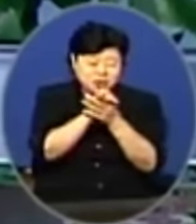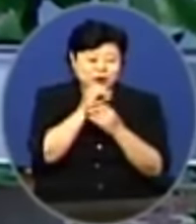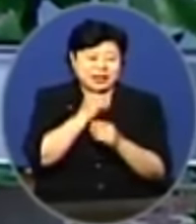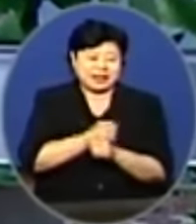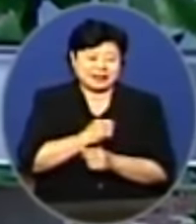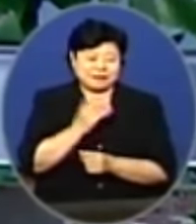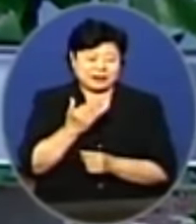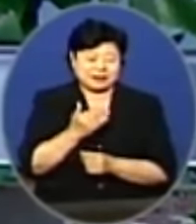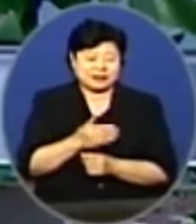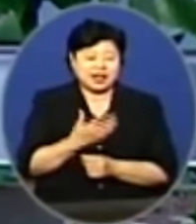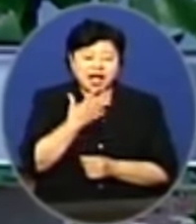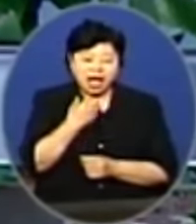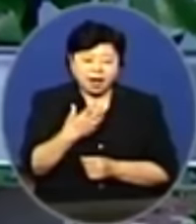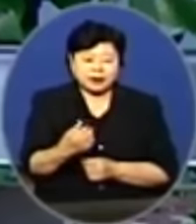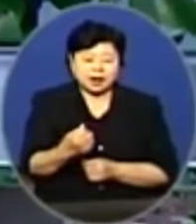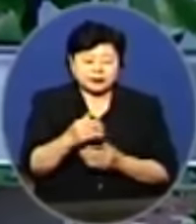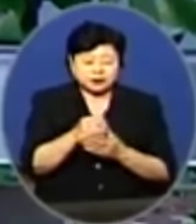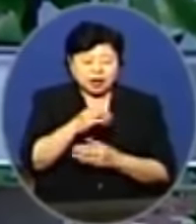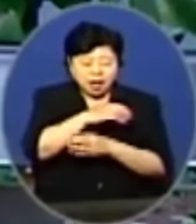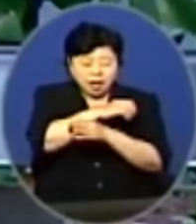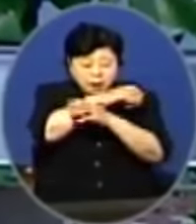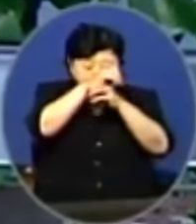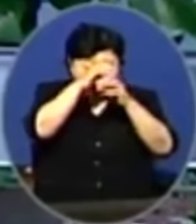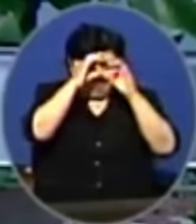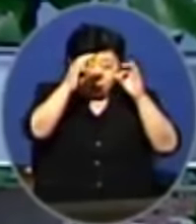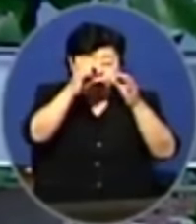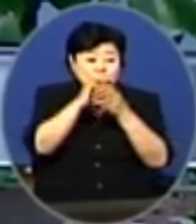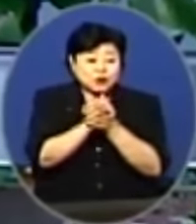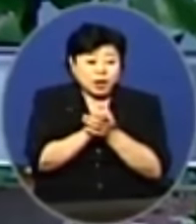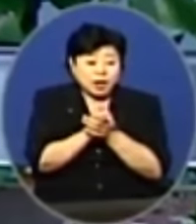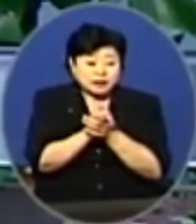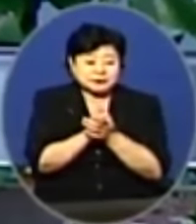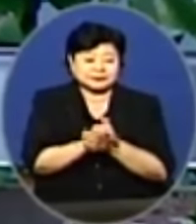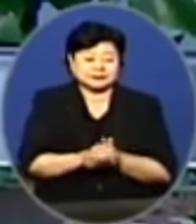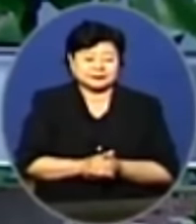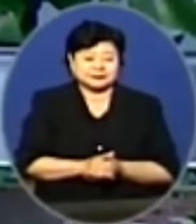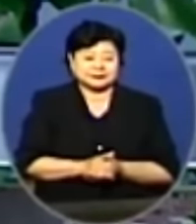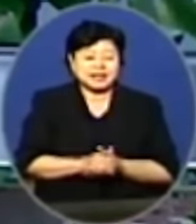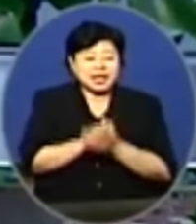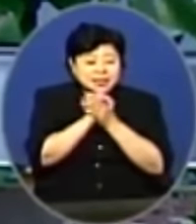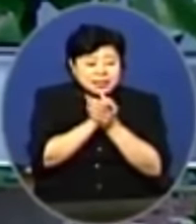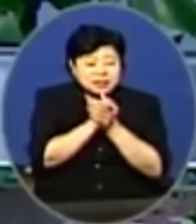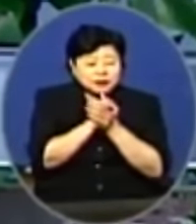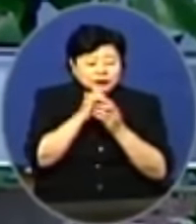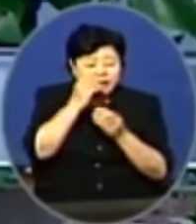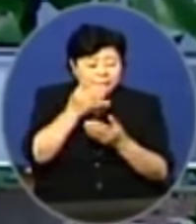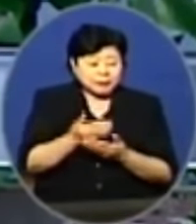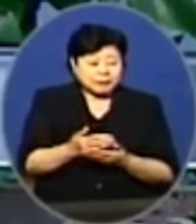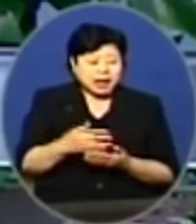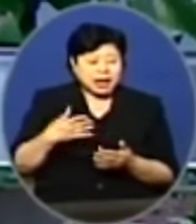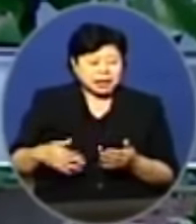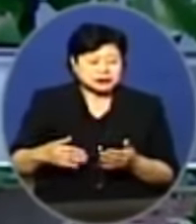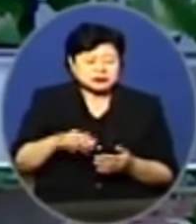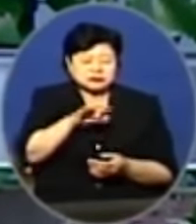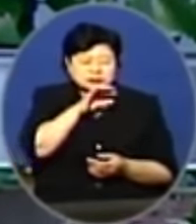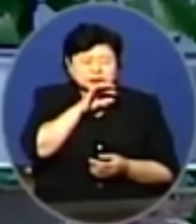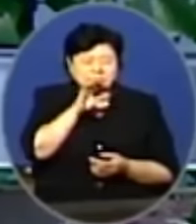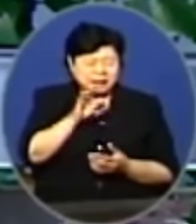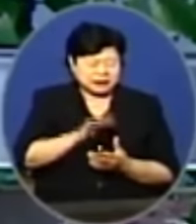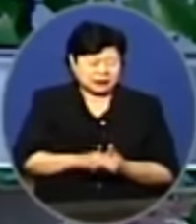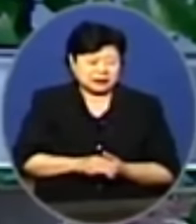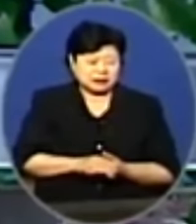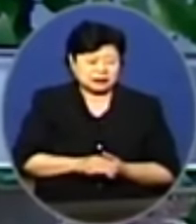것입니다. 아브라함 보고 기도할 때 별들을 바라보고 기도하라 했지 않습니까? 기도가 응답 안 온다고 불평 말했지 않아요?